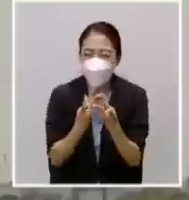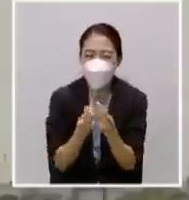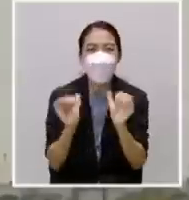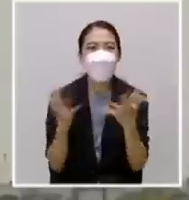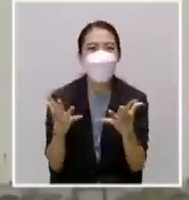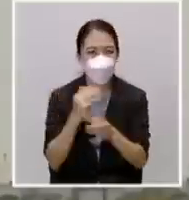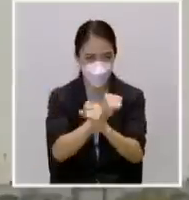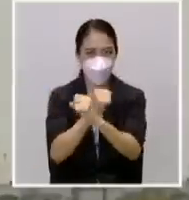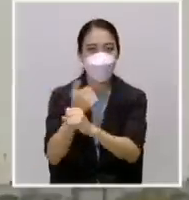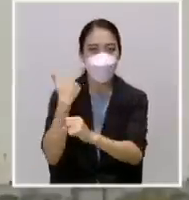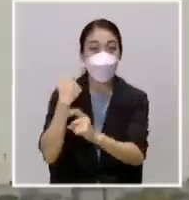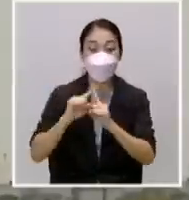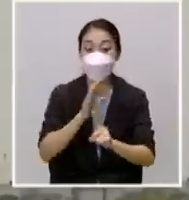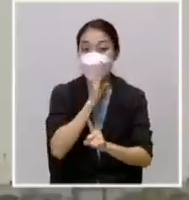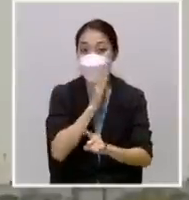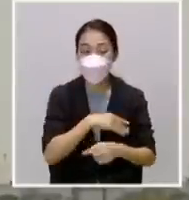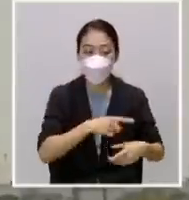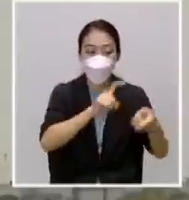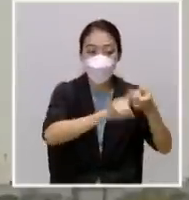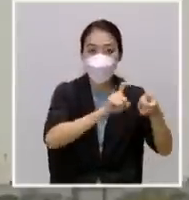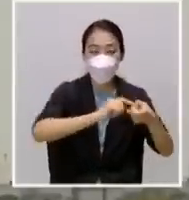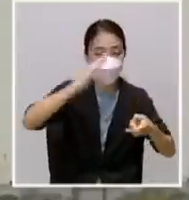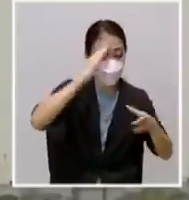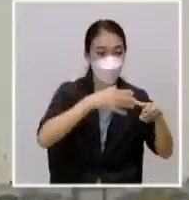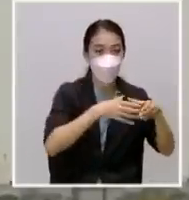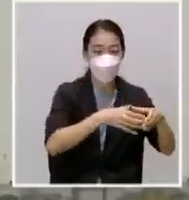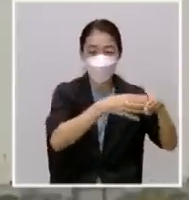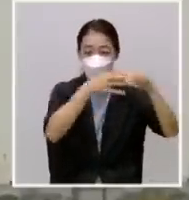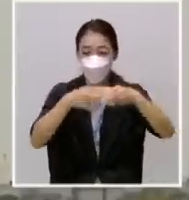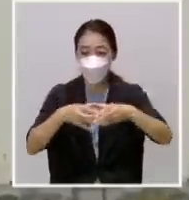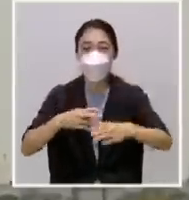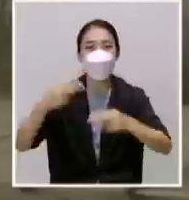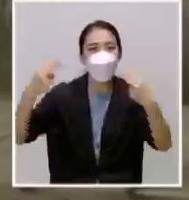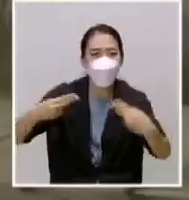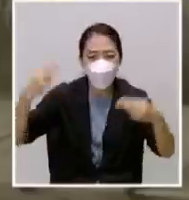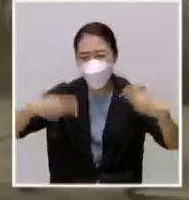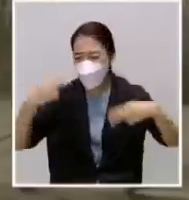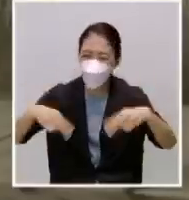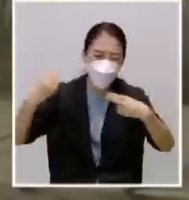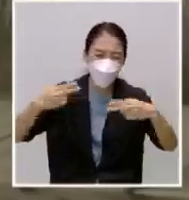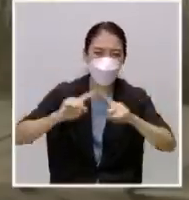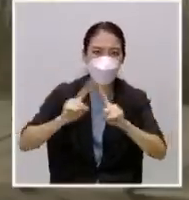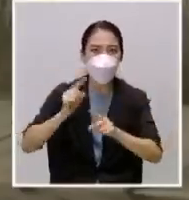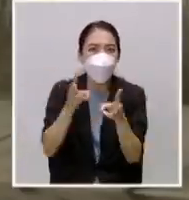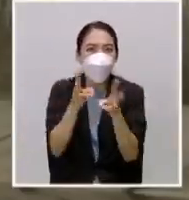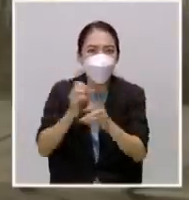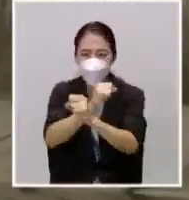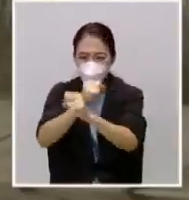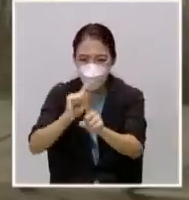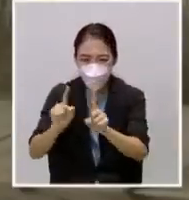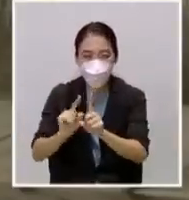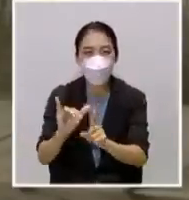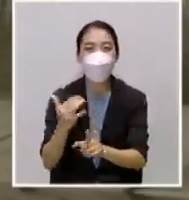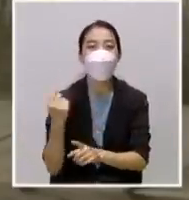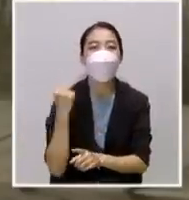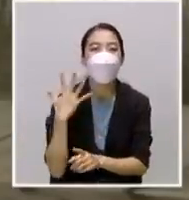ความเสี่ยงก็จะเพิ่มขึ้นที่มาตรการความปลอดภัยหลายชั้นนี้อาจจะย่อหย่อนลงไปและอาจถูกทำลายลงในคราวเดียวก็เป็น